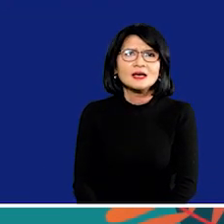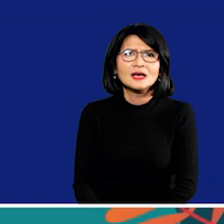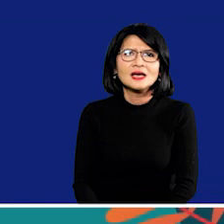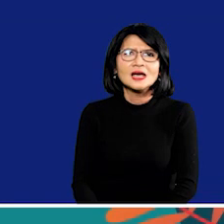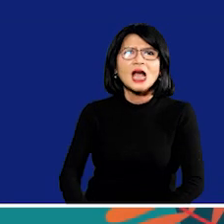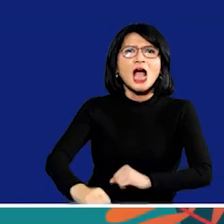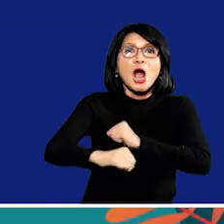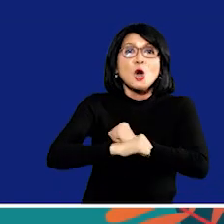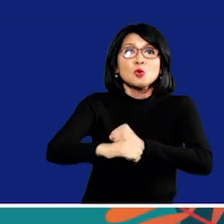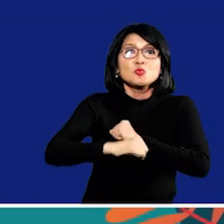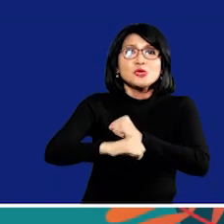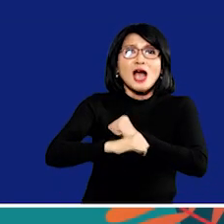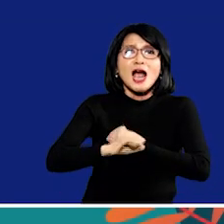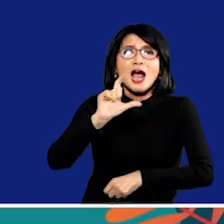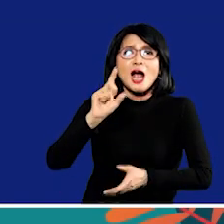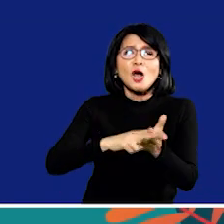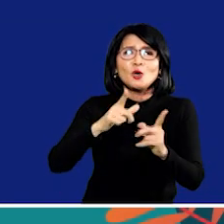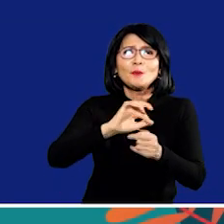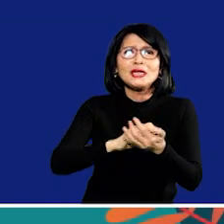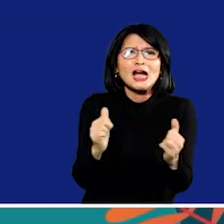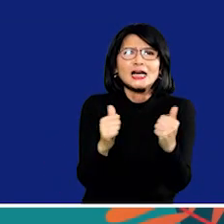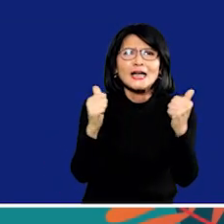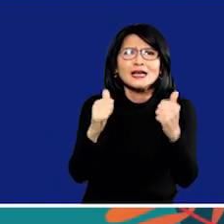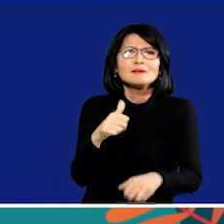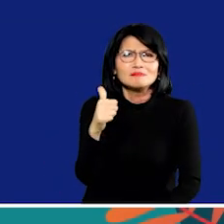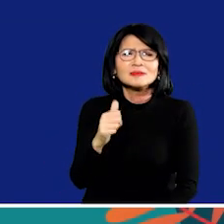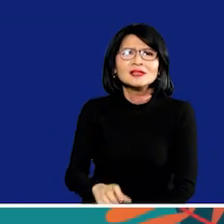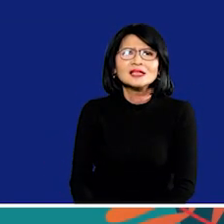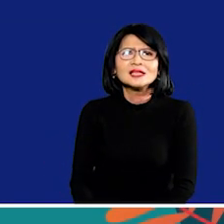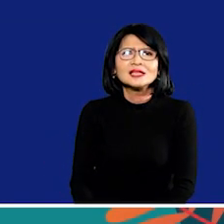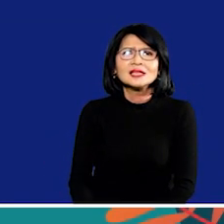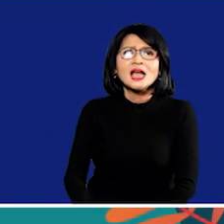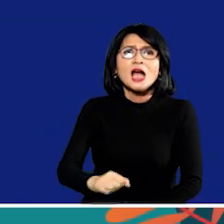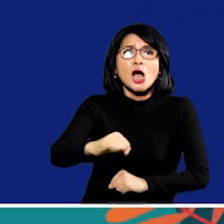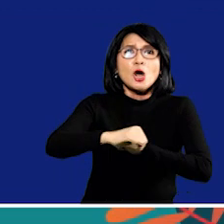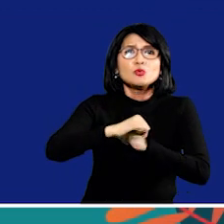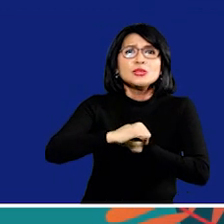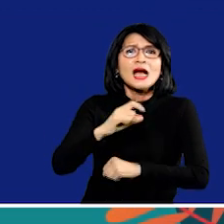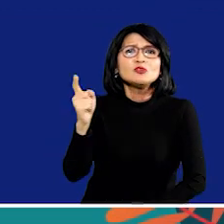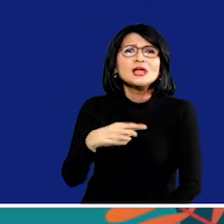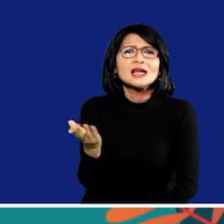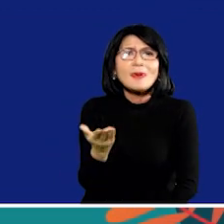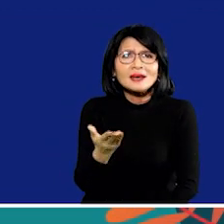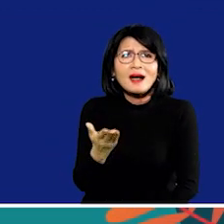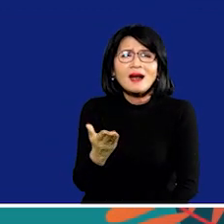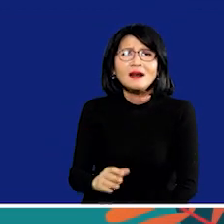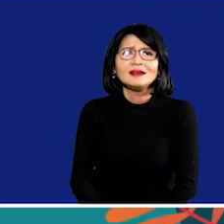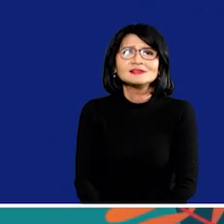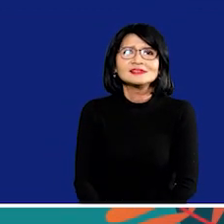kuda lumpingnya keren banget. Boleh tahu nggak? Kuda lumpingnya dari mana kuda